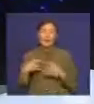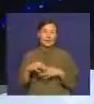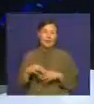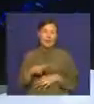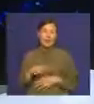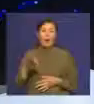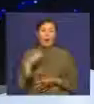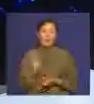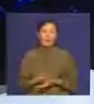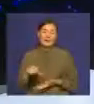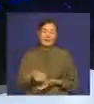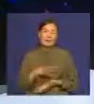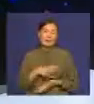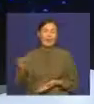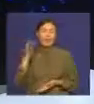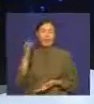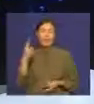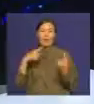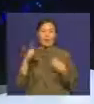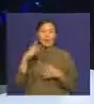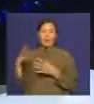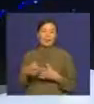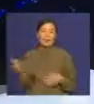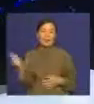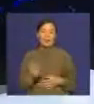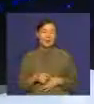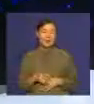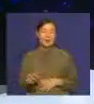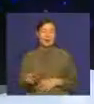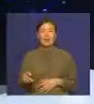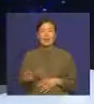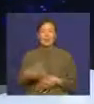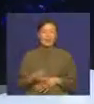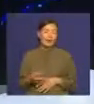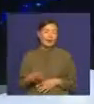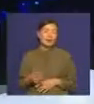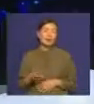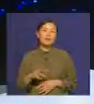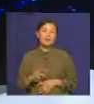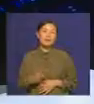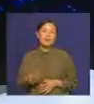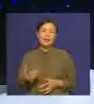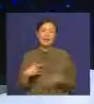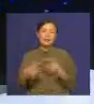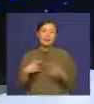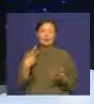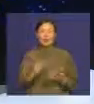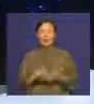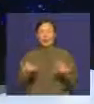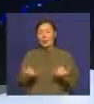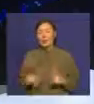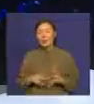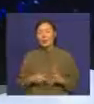посетила Кимобласти. Напомним, творческая делегация прибыла в регион с гастролями, чтобы представить мангистауским зрителям уникальный